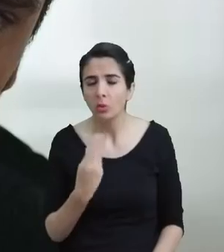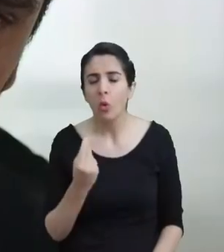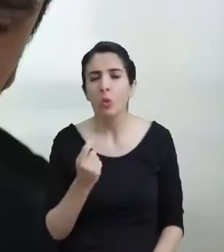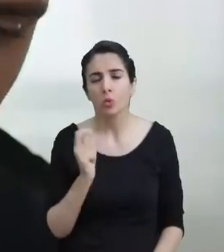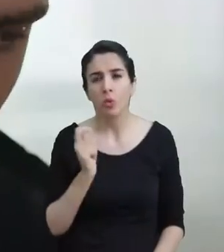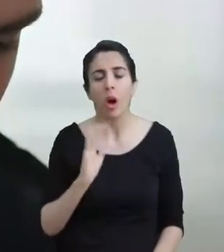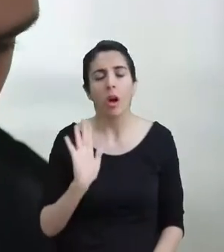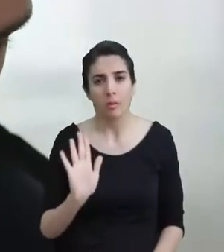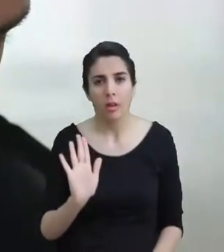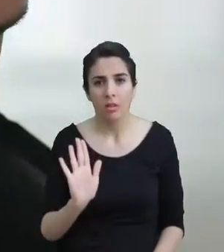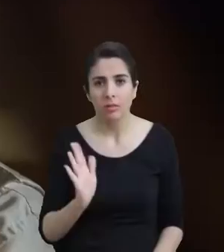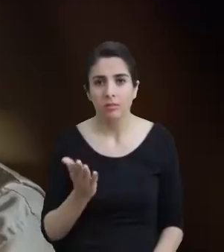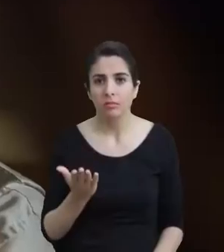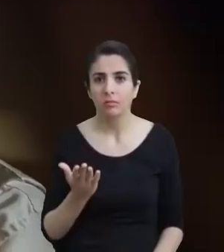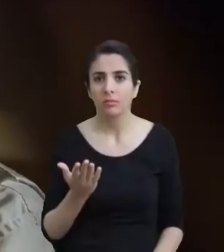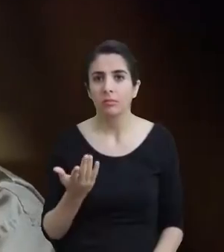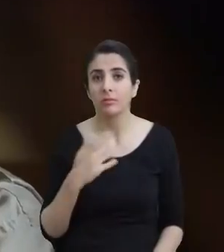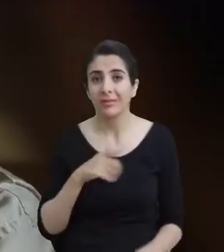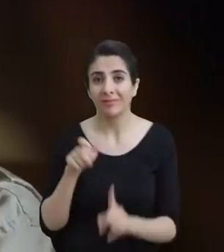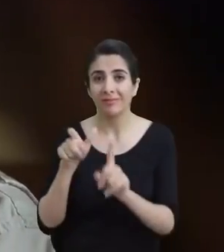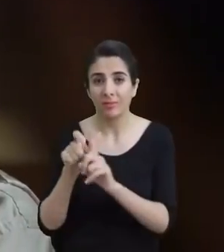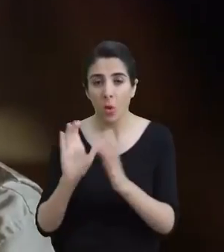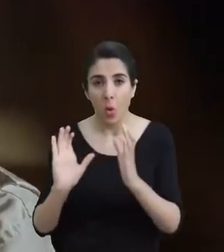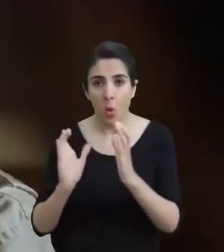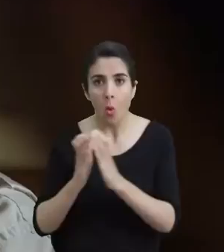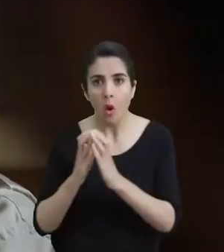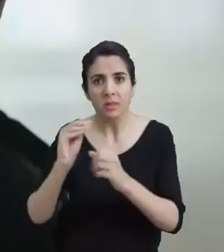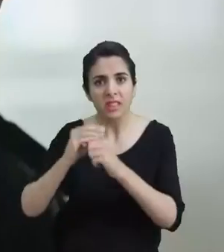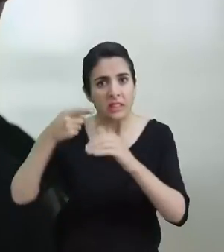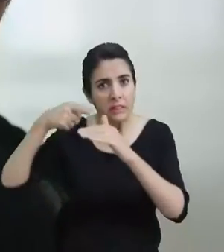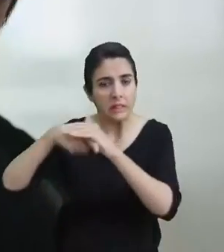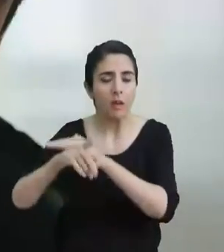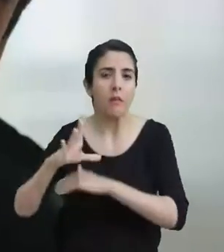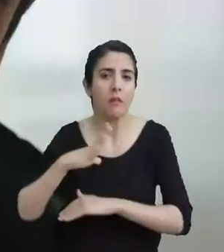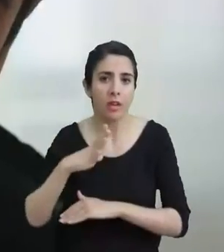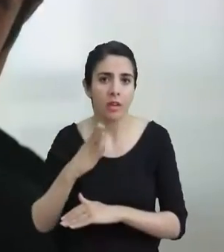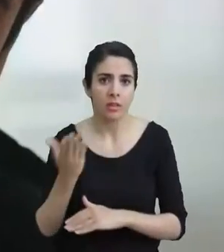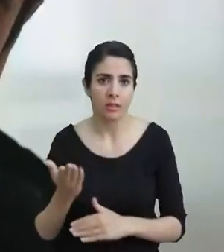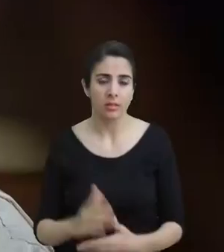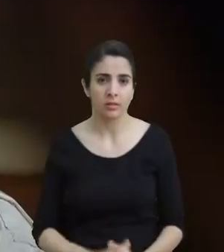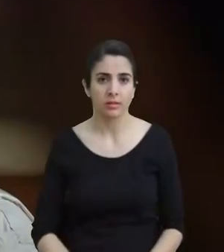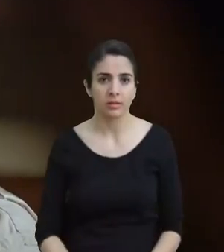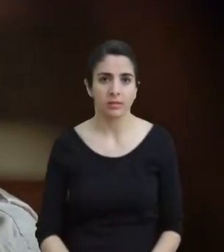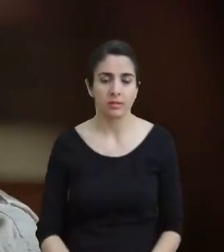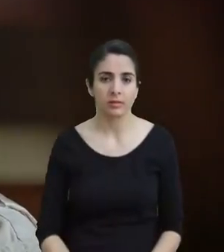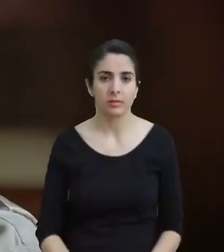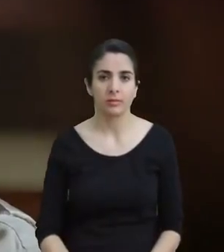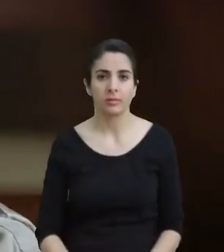söylemesi çok güç lakin zaptiye teşkilatına dahi sızmışlar.